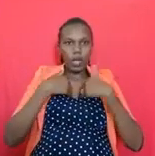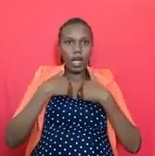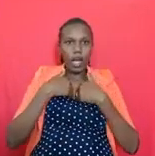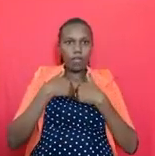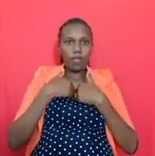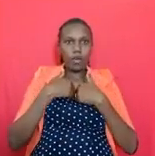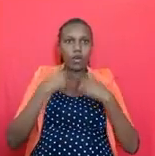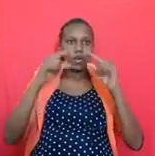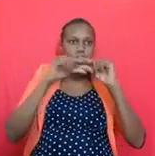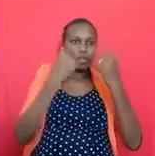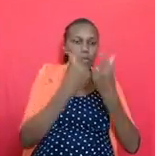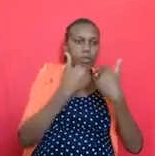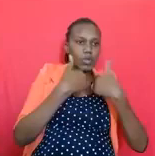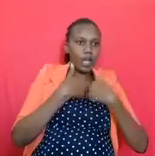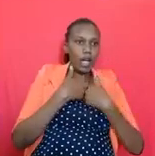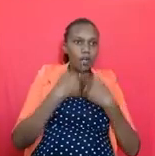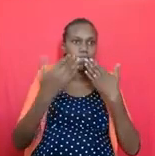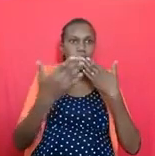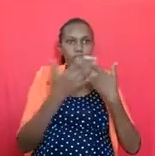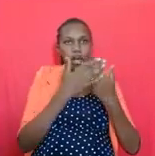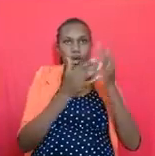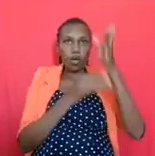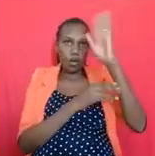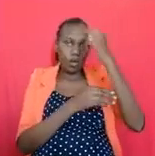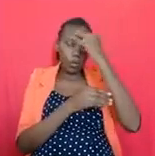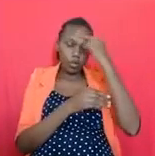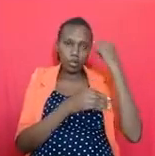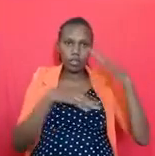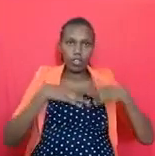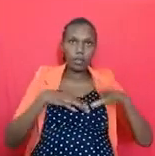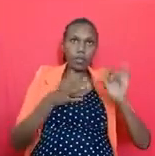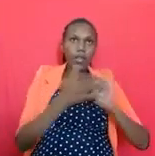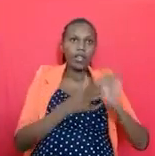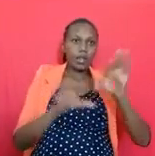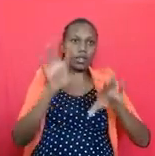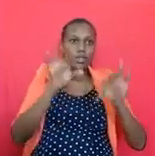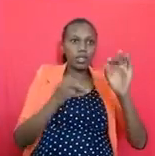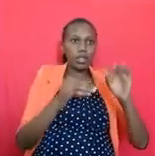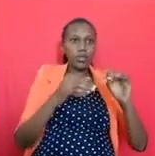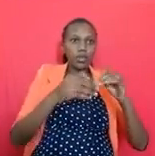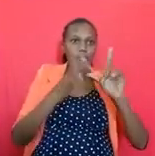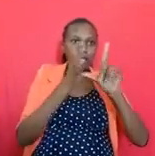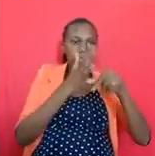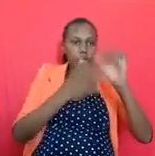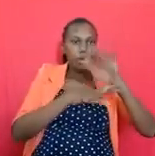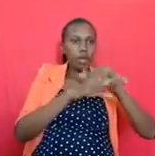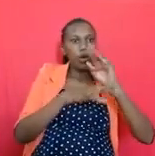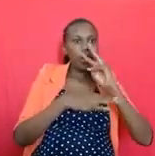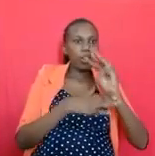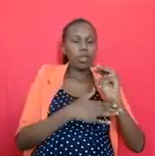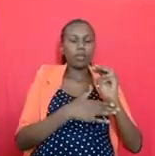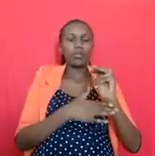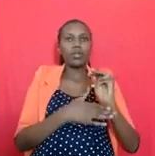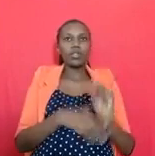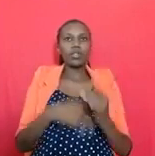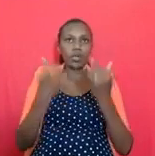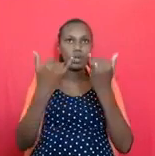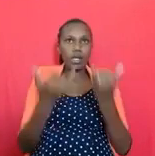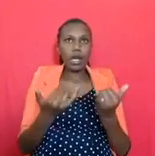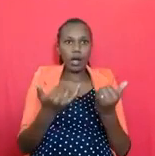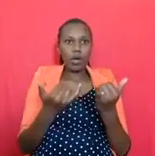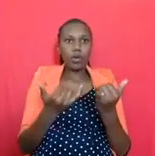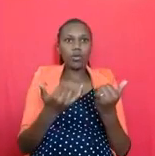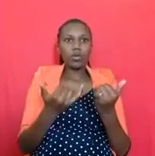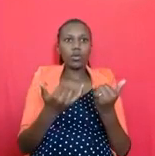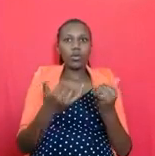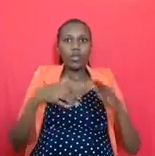tuadhura nire Sunday, na nituko gatha gaimuno, niyo duwadu wale ama dhuretu, na nituko metaha adhudo osio, na liu adhuri wale ama dhiru